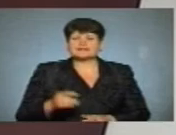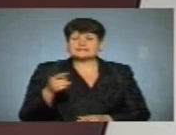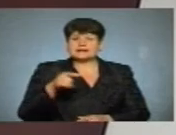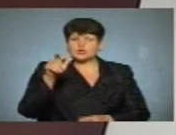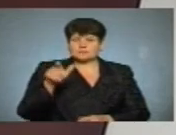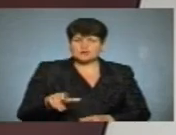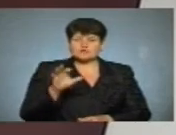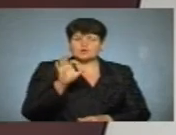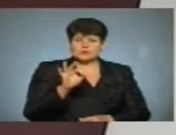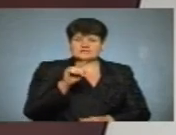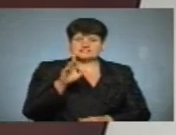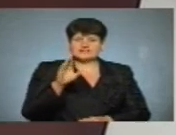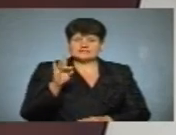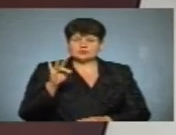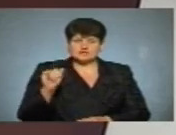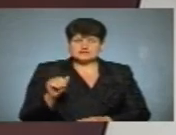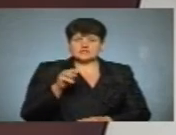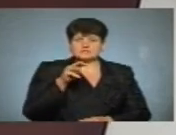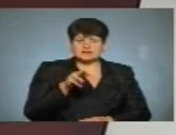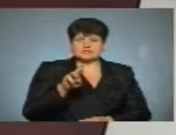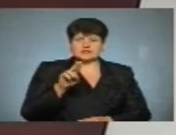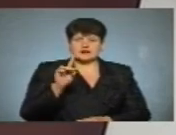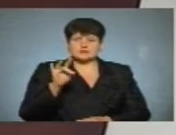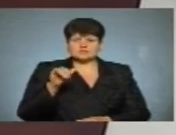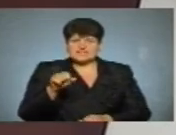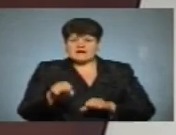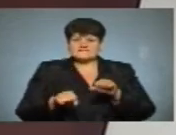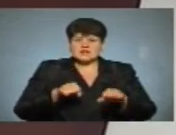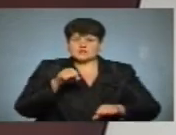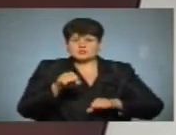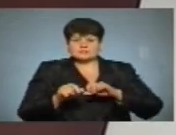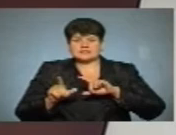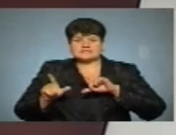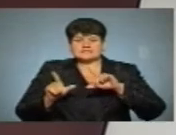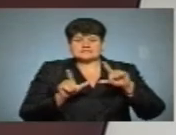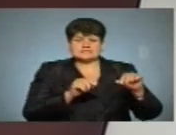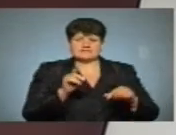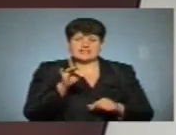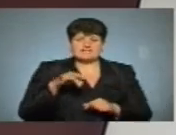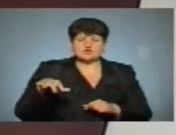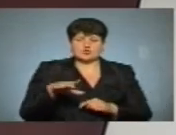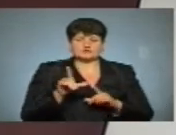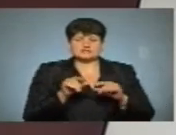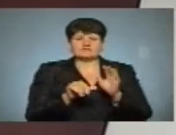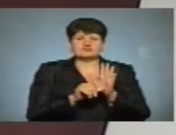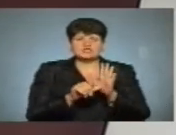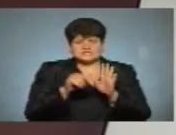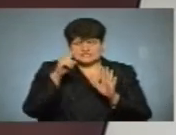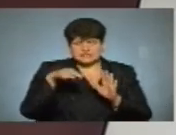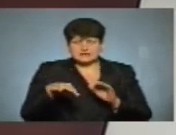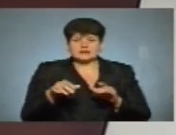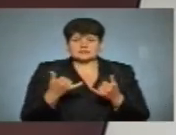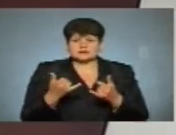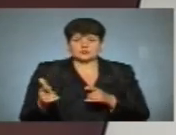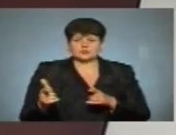Тернополянки Ольга Звенигородська та Марина Ярмурська на велосипедах їздять до Європи. Відвідали 6 країн, кажуть, цього року готуються